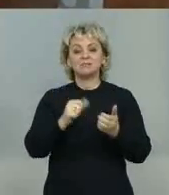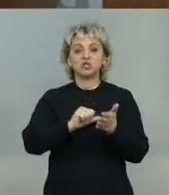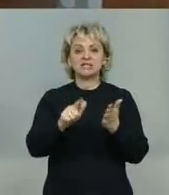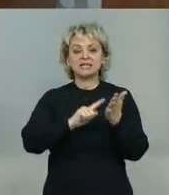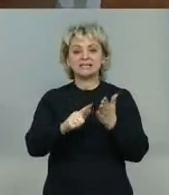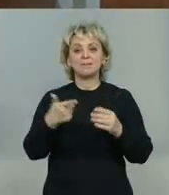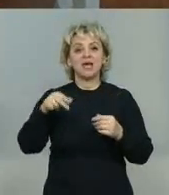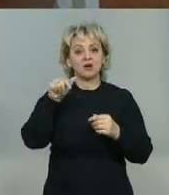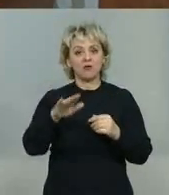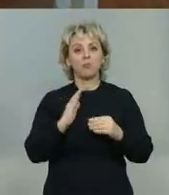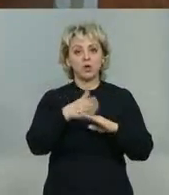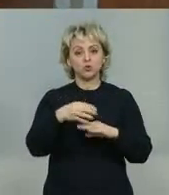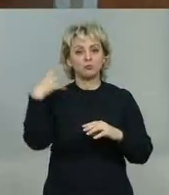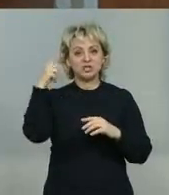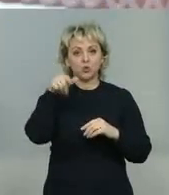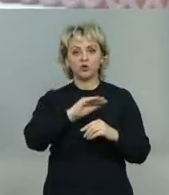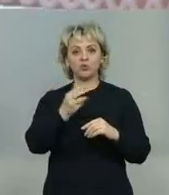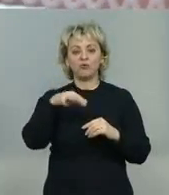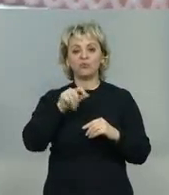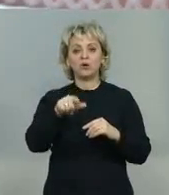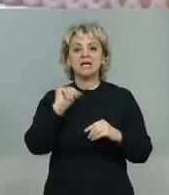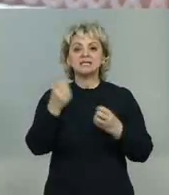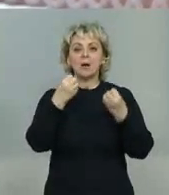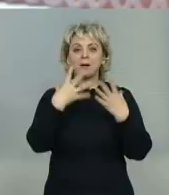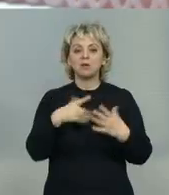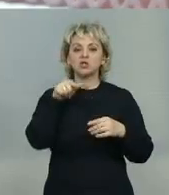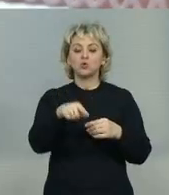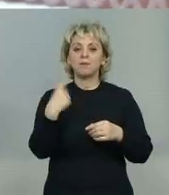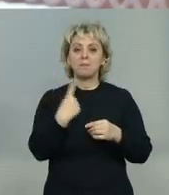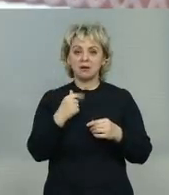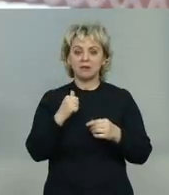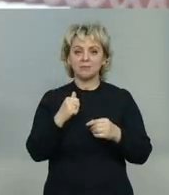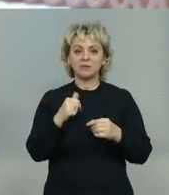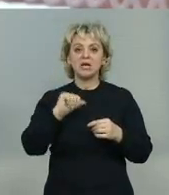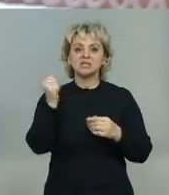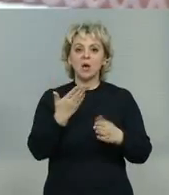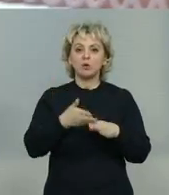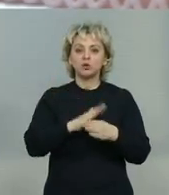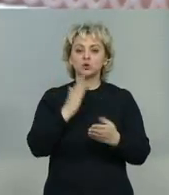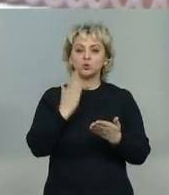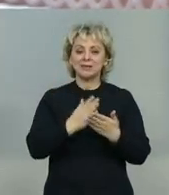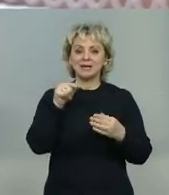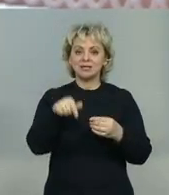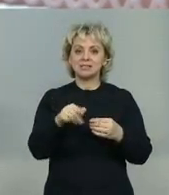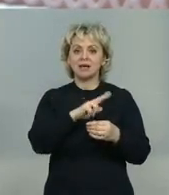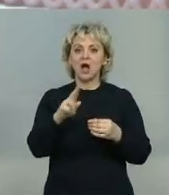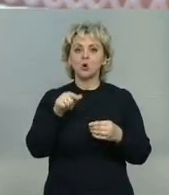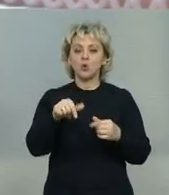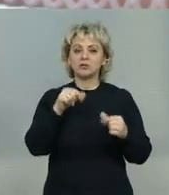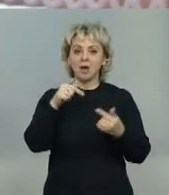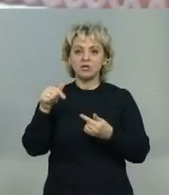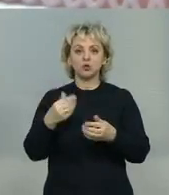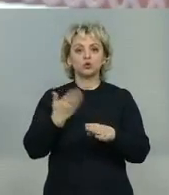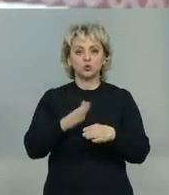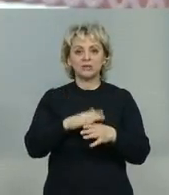60-70 баллов по географии, пойдет на психолога в ЮФУ. Самое простое, конечно, первое. Ну, самое трудное, я не скажу, что там есть какое-то определенное самое